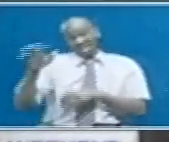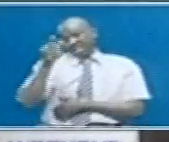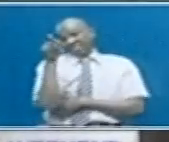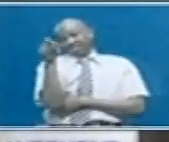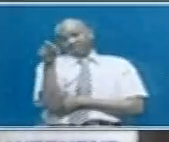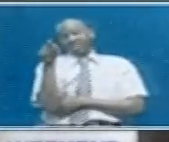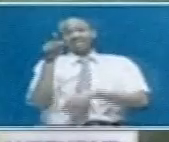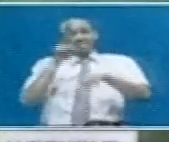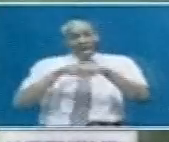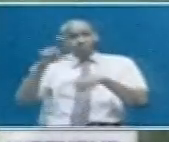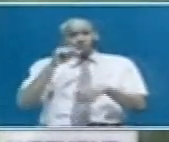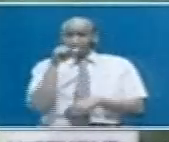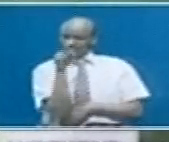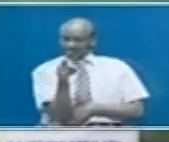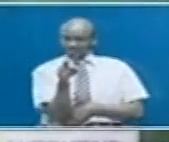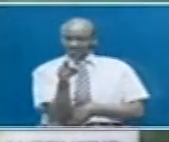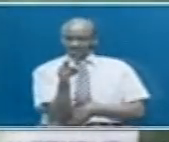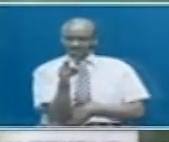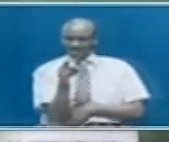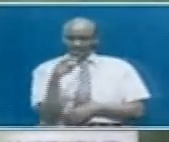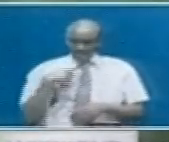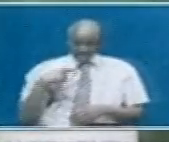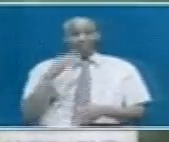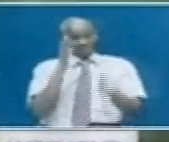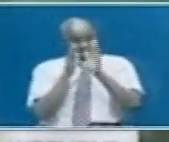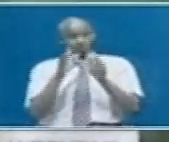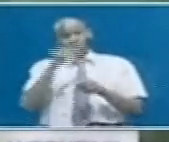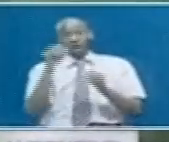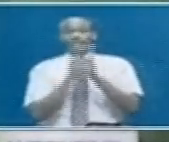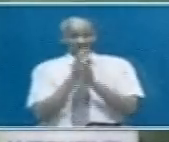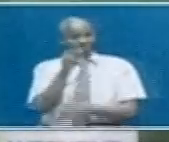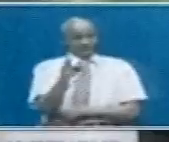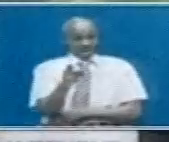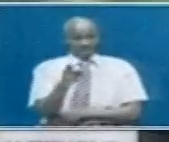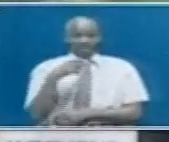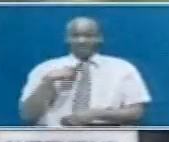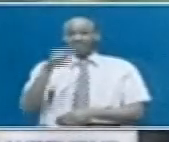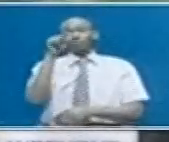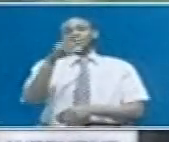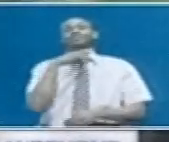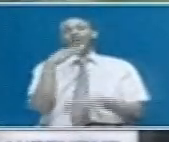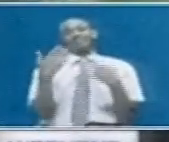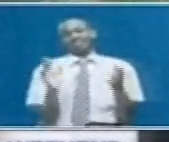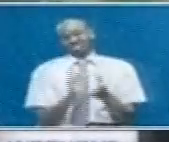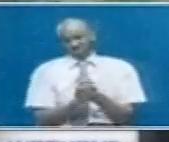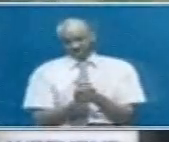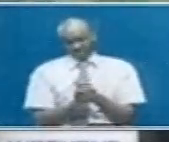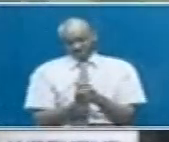Sasa aliponiambia namna hiyo, tukapanga siku ya kwenda kuombea yeye, tukapata amekufa.